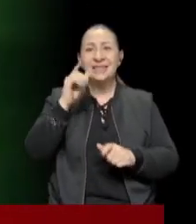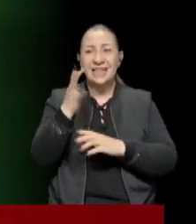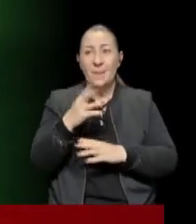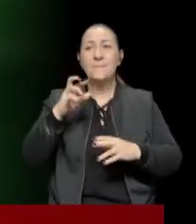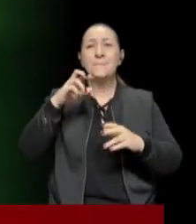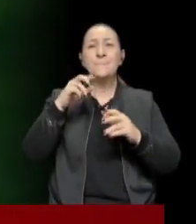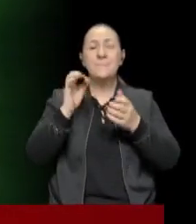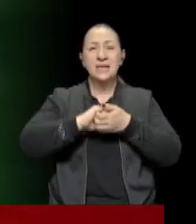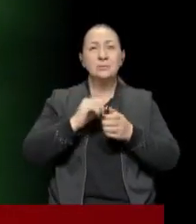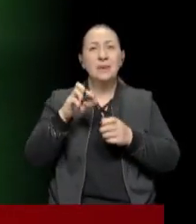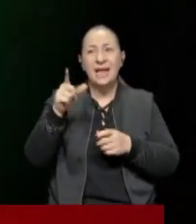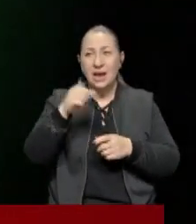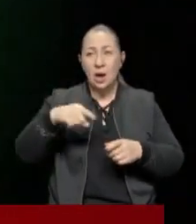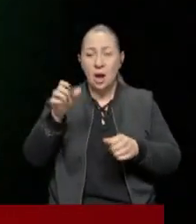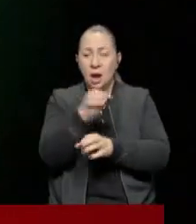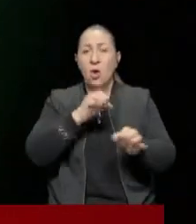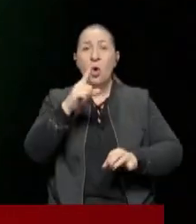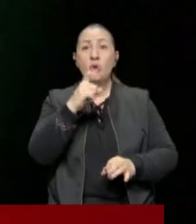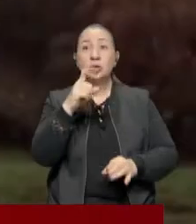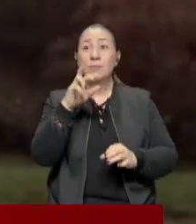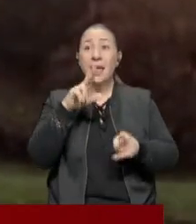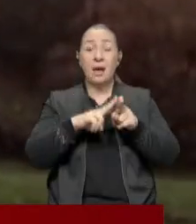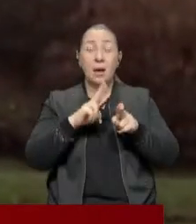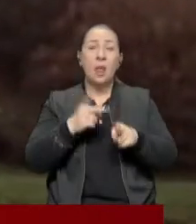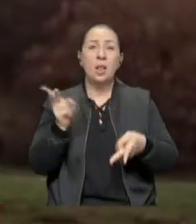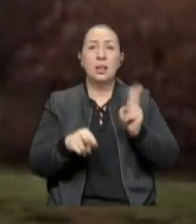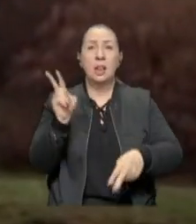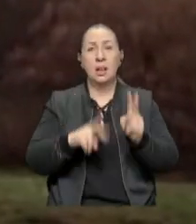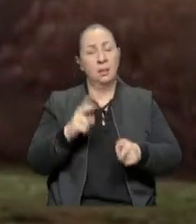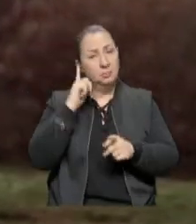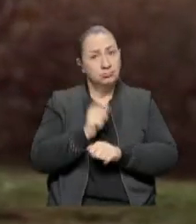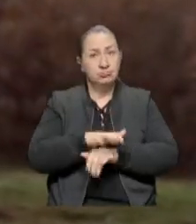Pınarı harekat bölgelerinde 19 teröristin de etkisiz hale getirildiğini duyurdu.